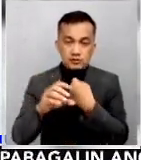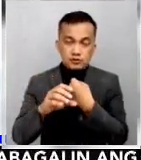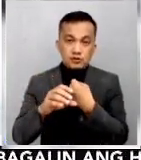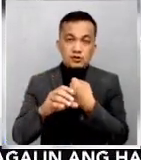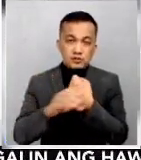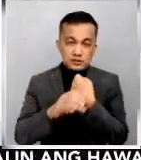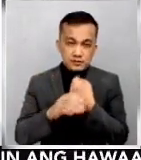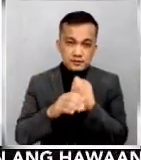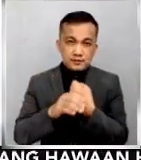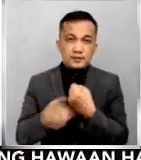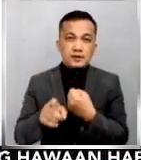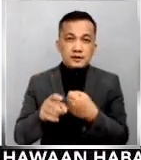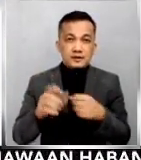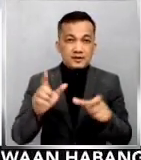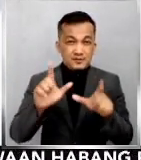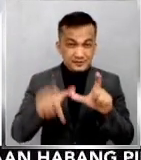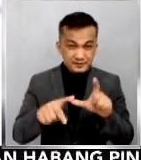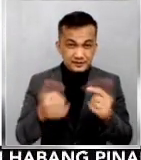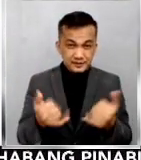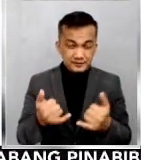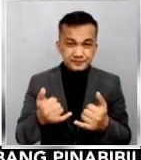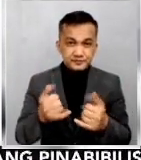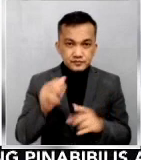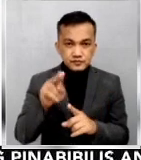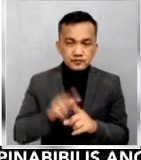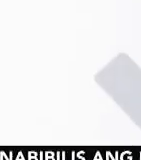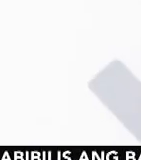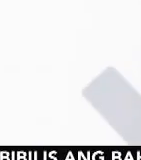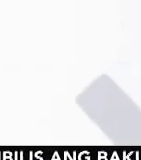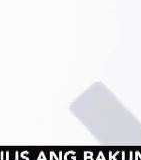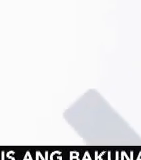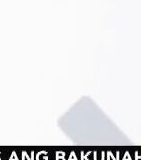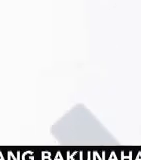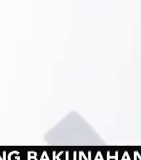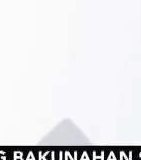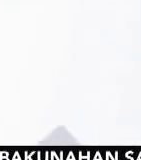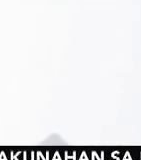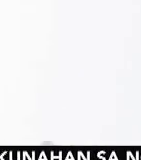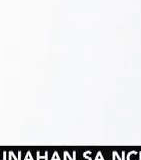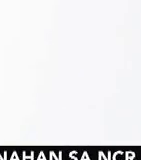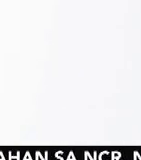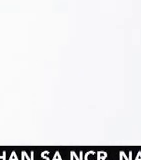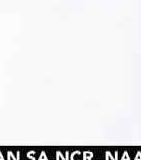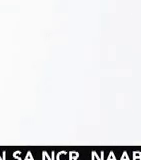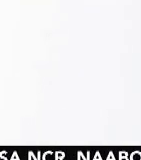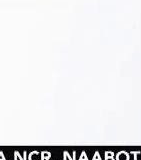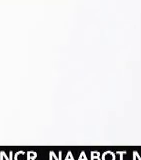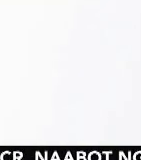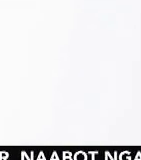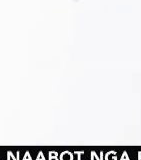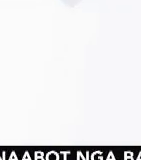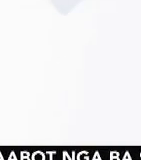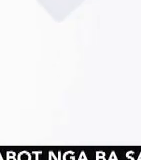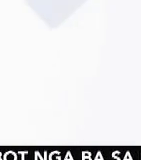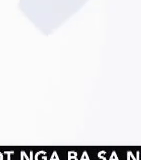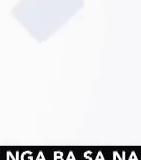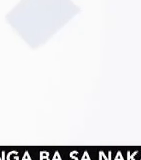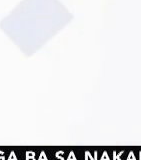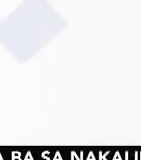has approved $1.6 billion for the rehiring, no? Renewal of